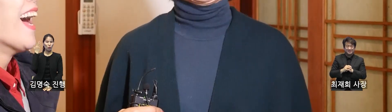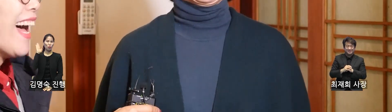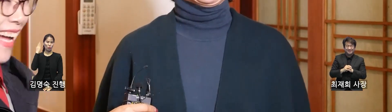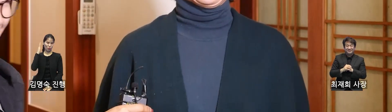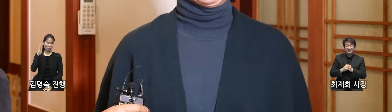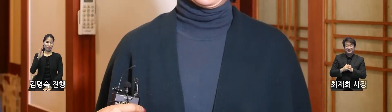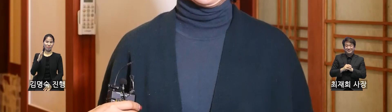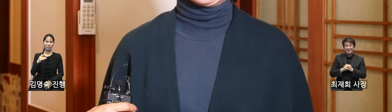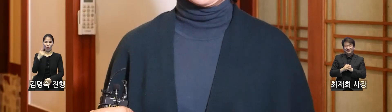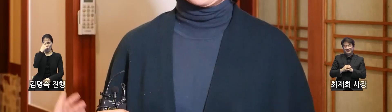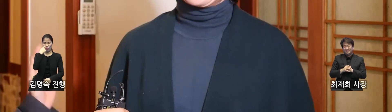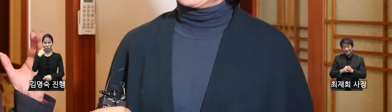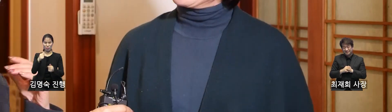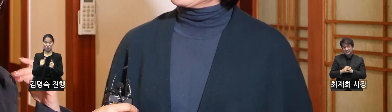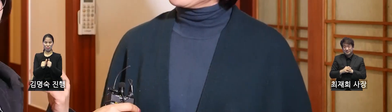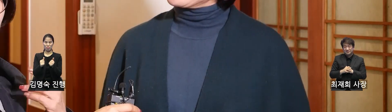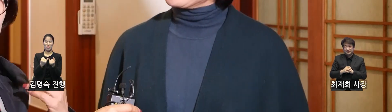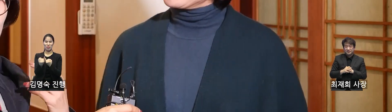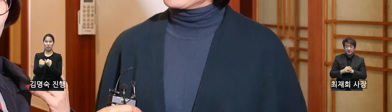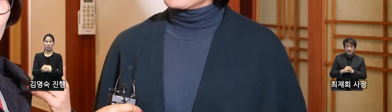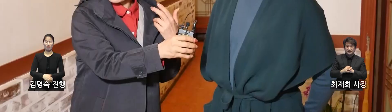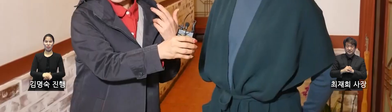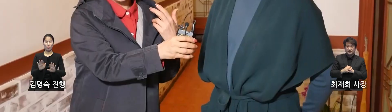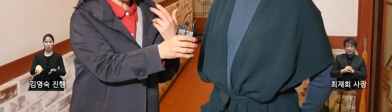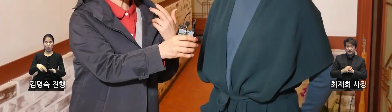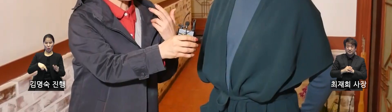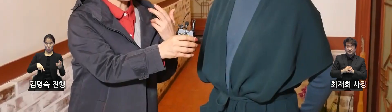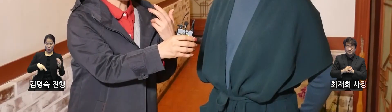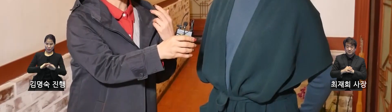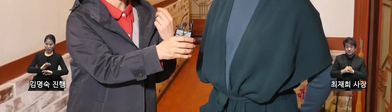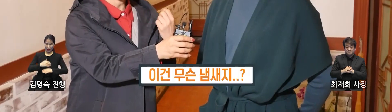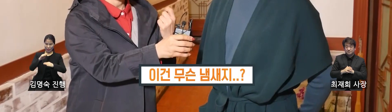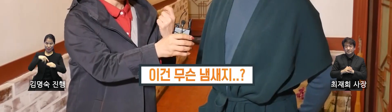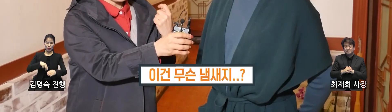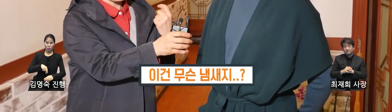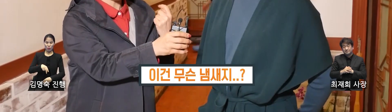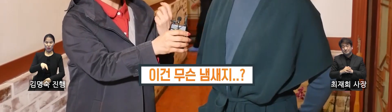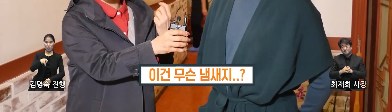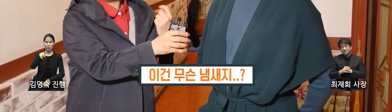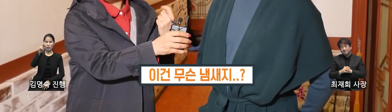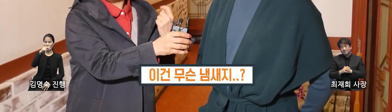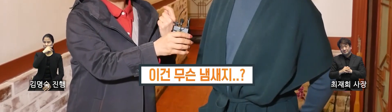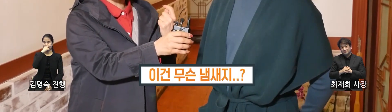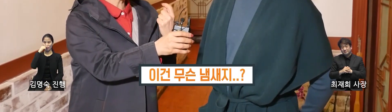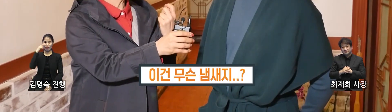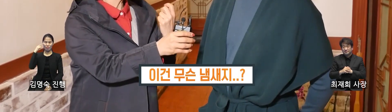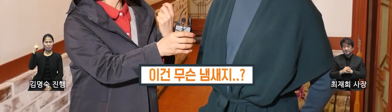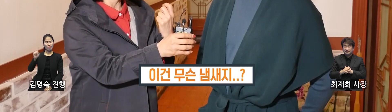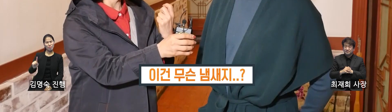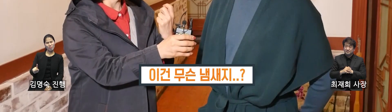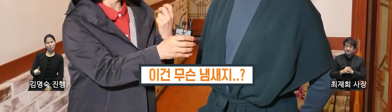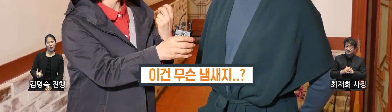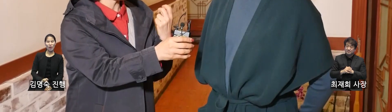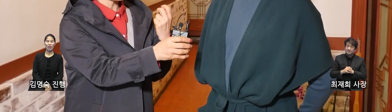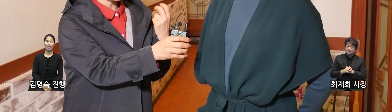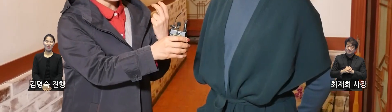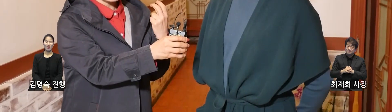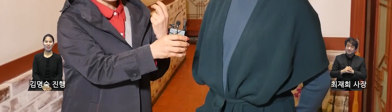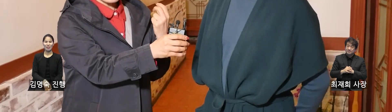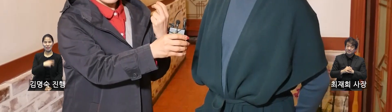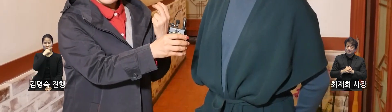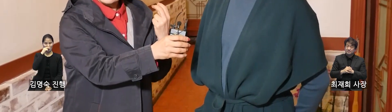예 작은데 제가 이렇게 올라오면서 아이젠 새 거부 수능 cg